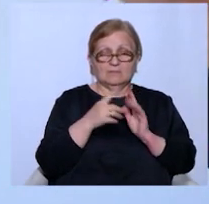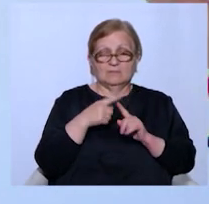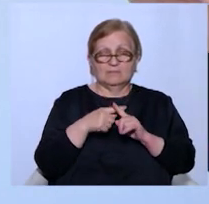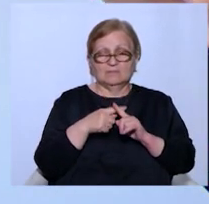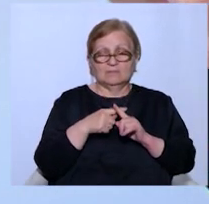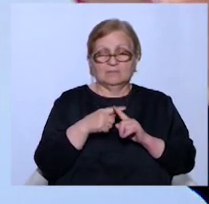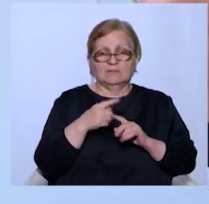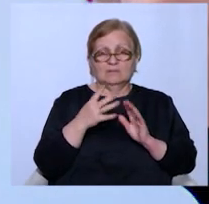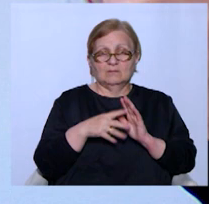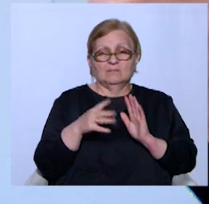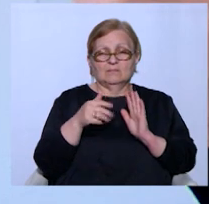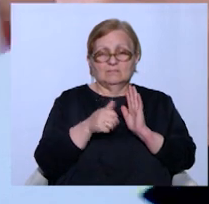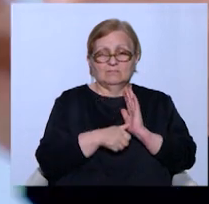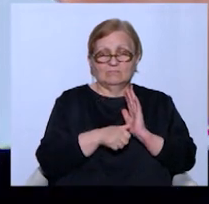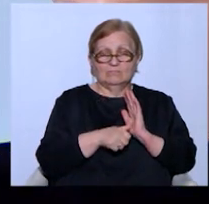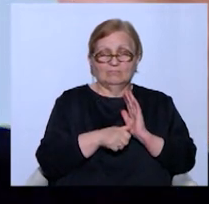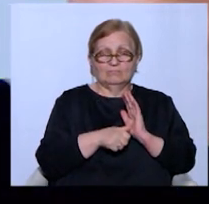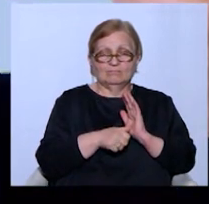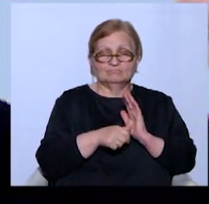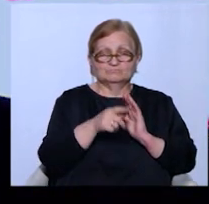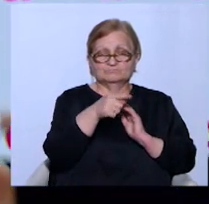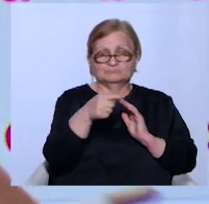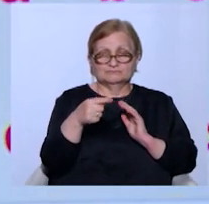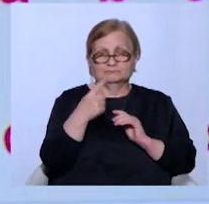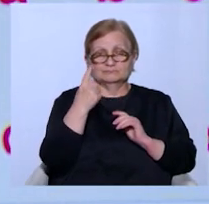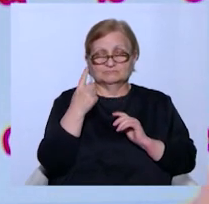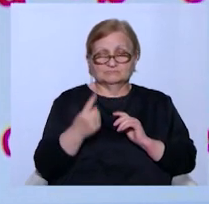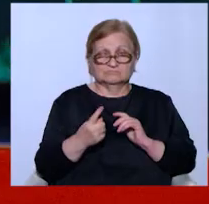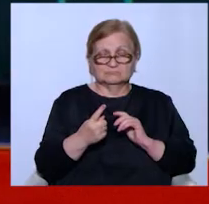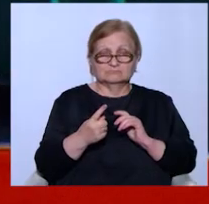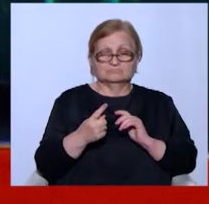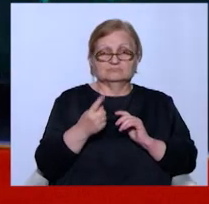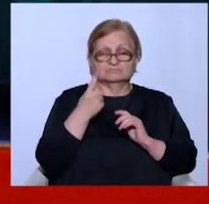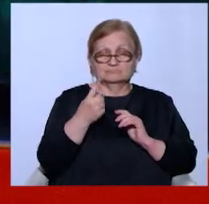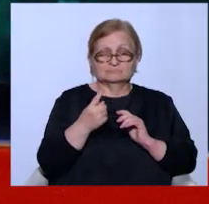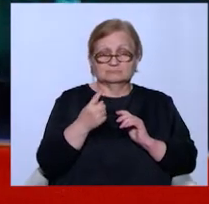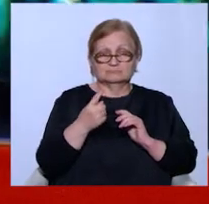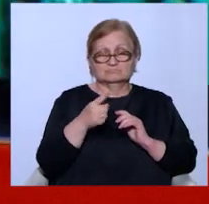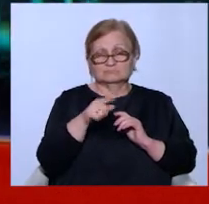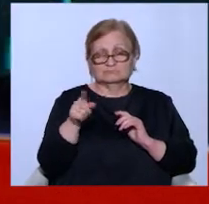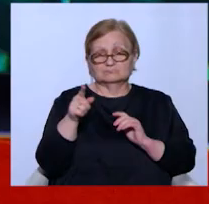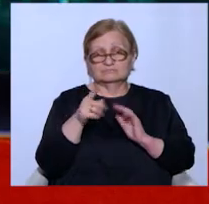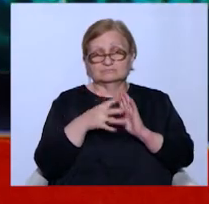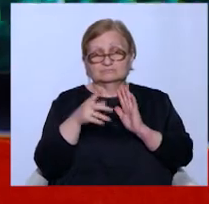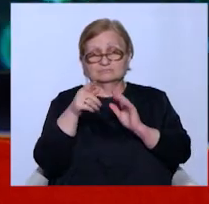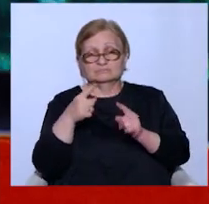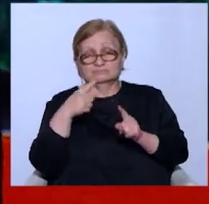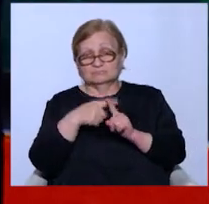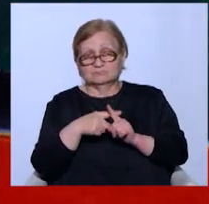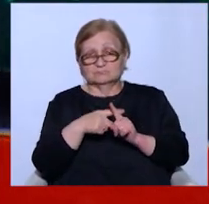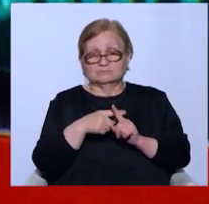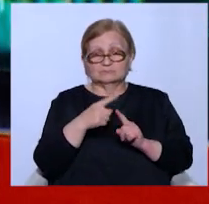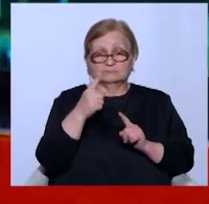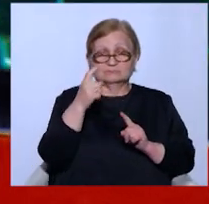+ 96. 97 - 96 არის 1, 97 + 96